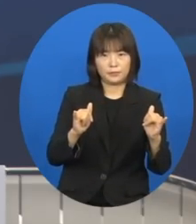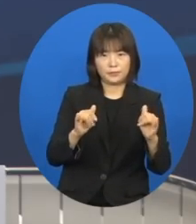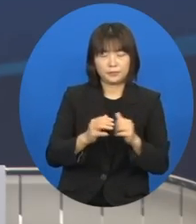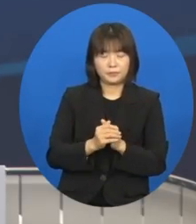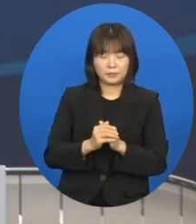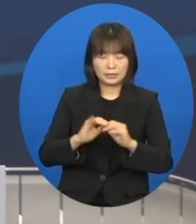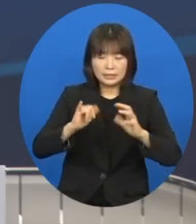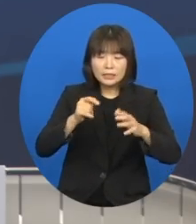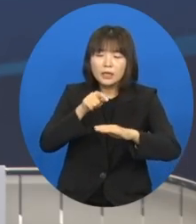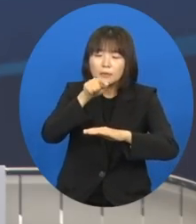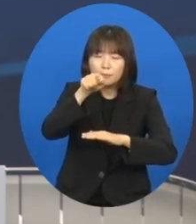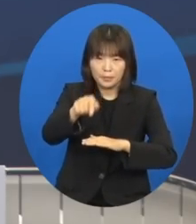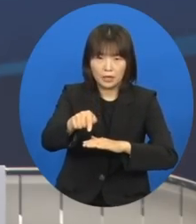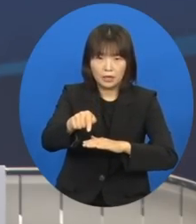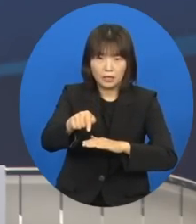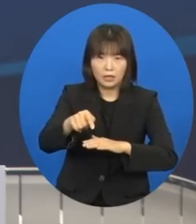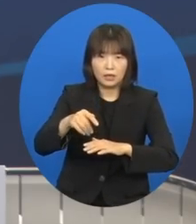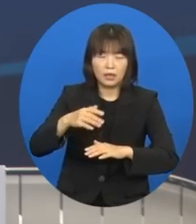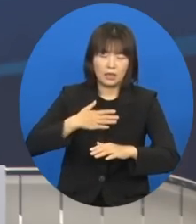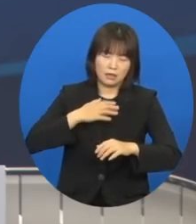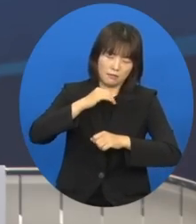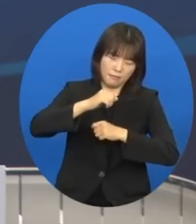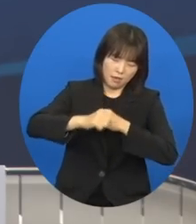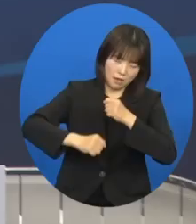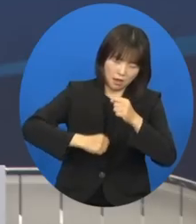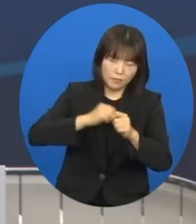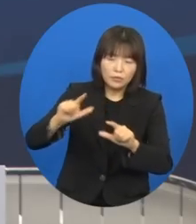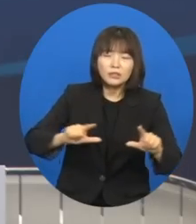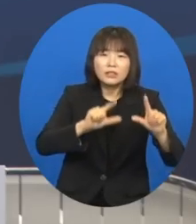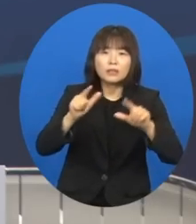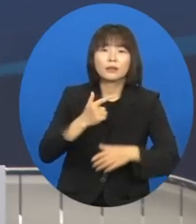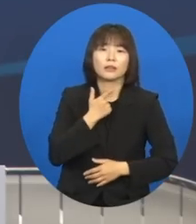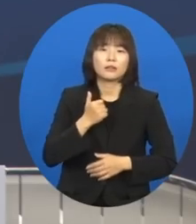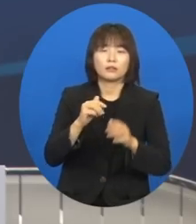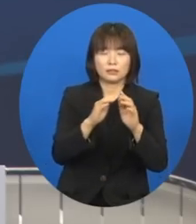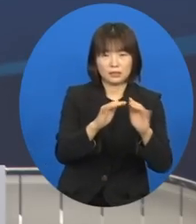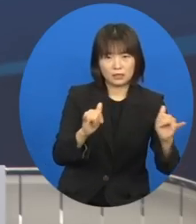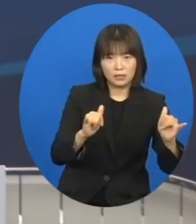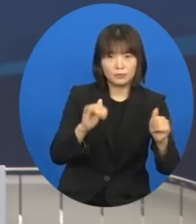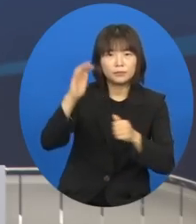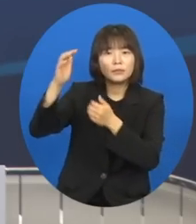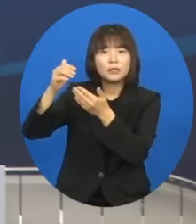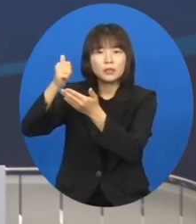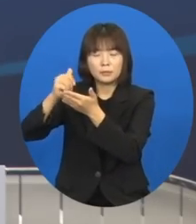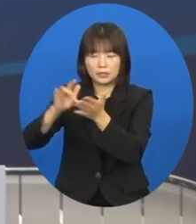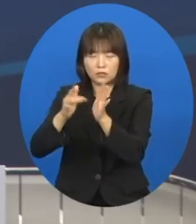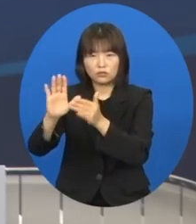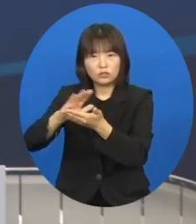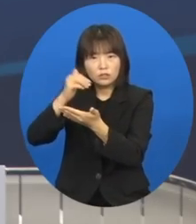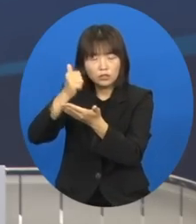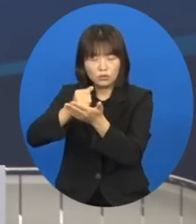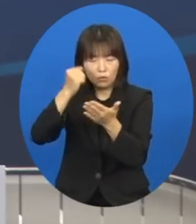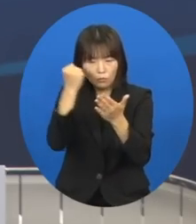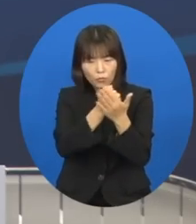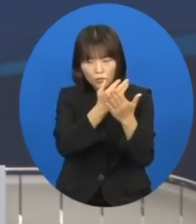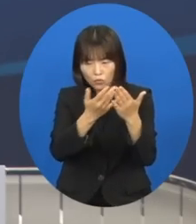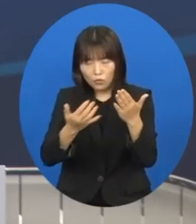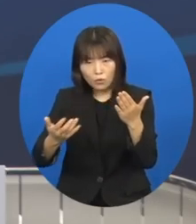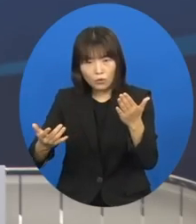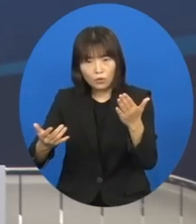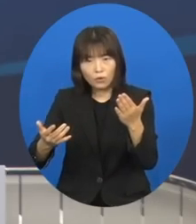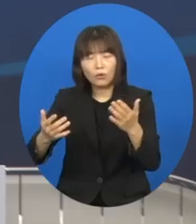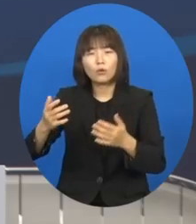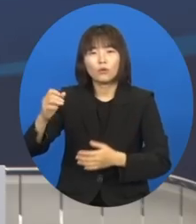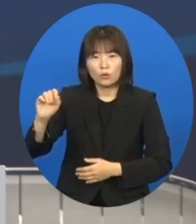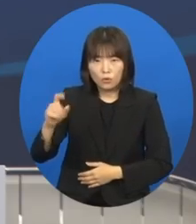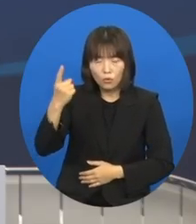세상 밖에서 내 마음대로 살던 사람들을 하나님이 예수 그리스도의 보혈의 피로 우리를